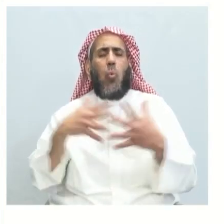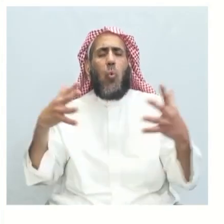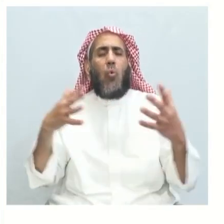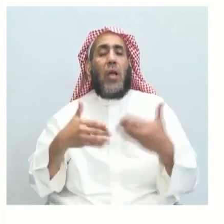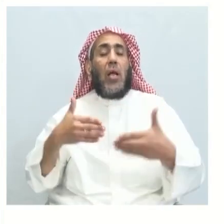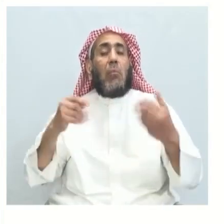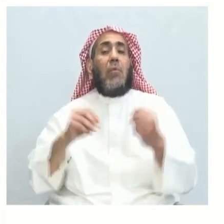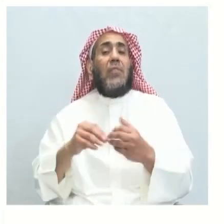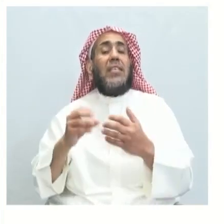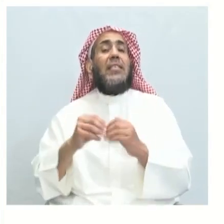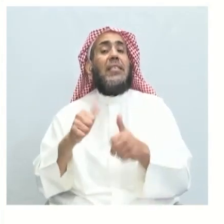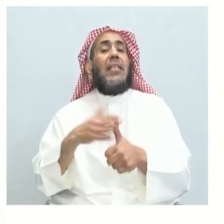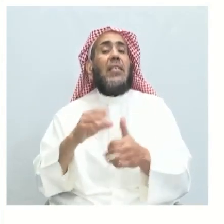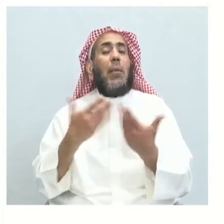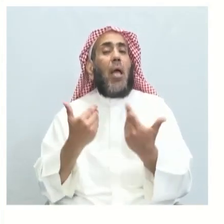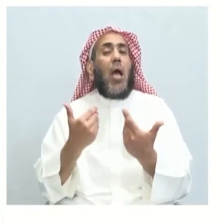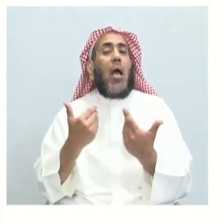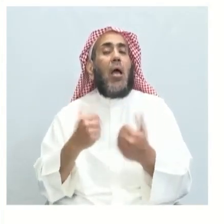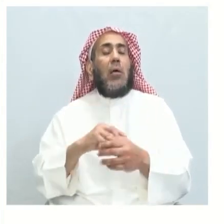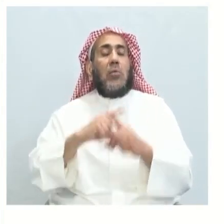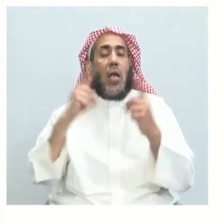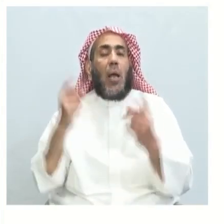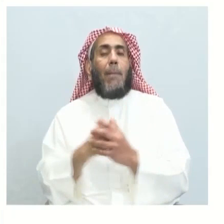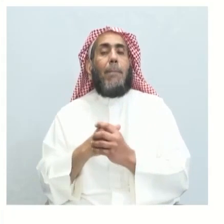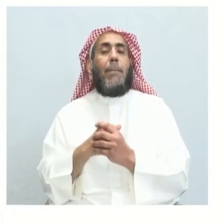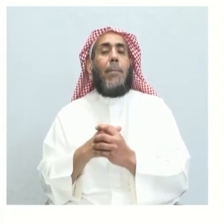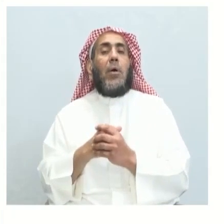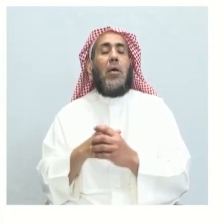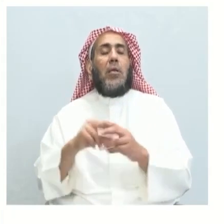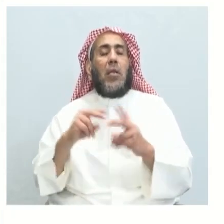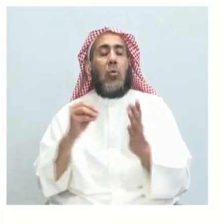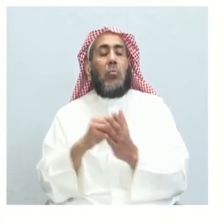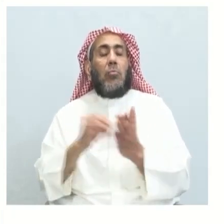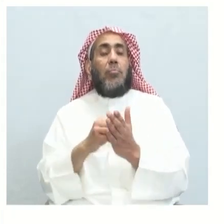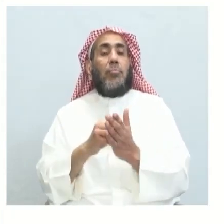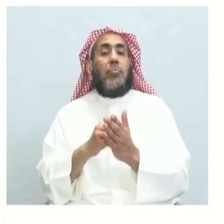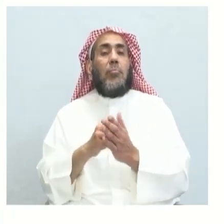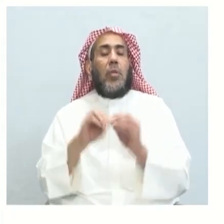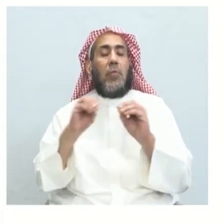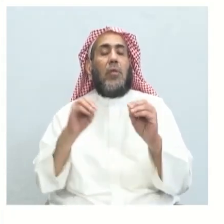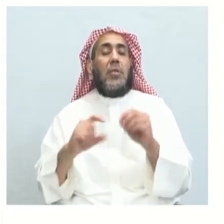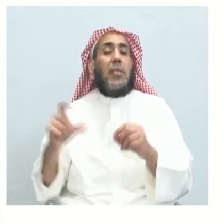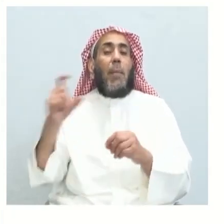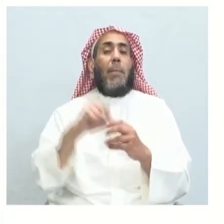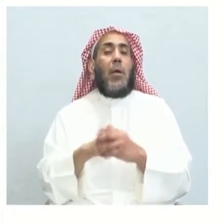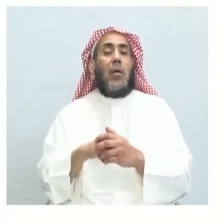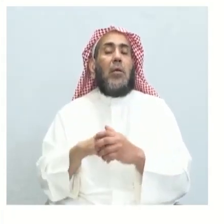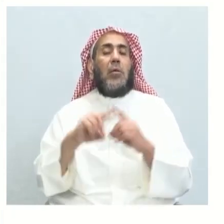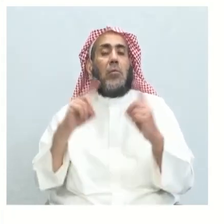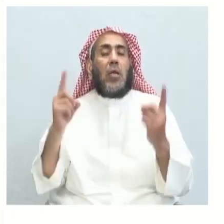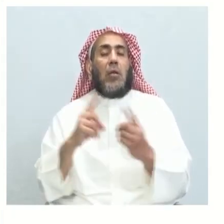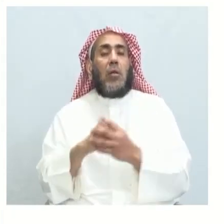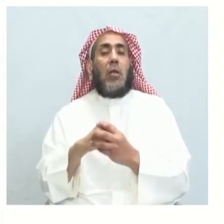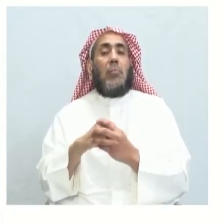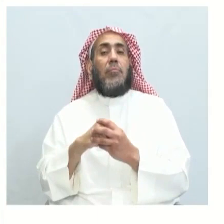صدر الاسلام ما هي هذه الخطب بشكل عام تناولت جانبا من جوانب يتحدث فيها الاسلام بشكل او كثرت فيها